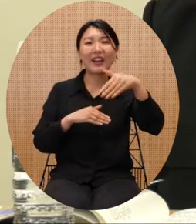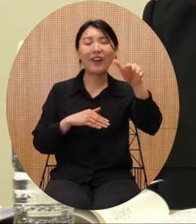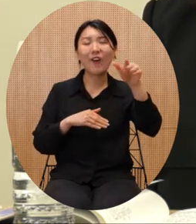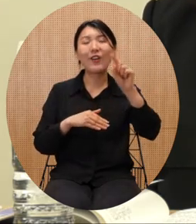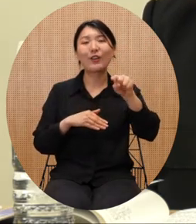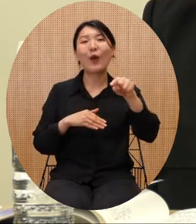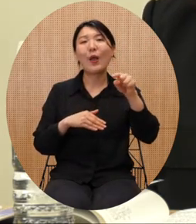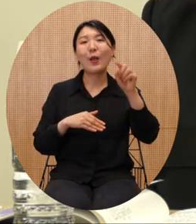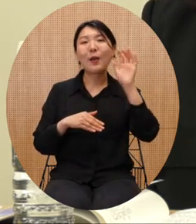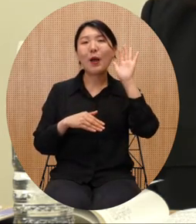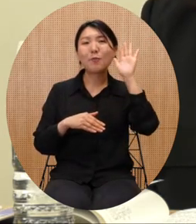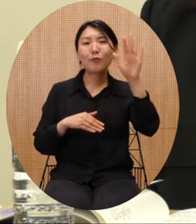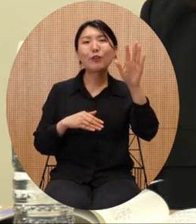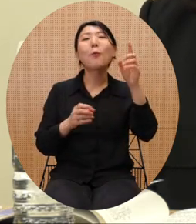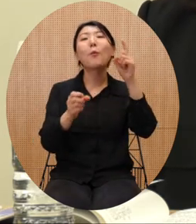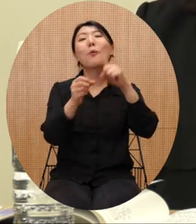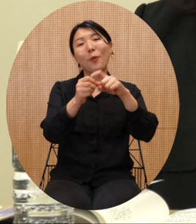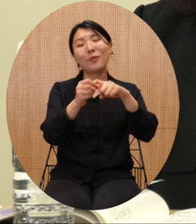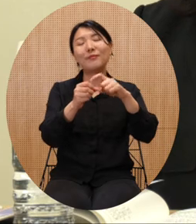궁극적인 목표고요.